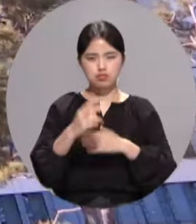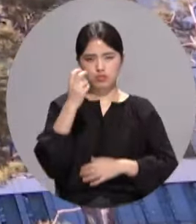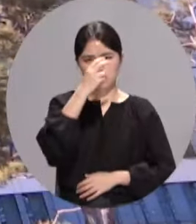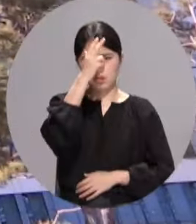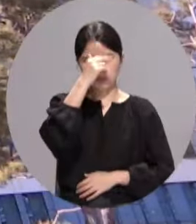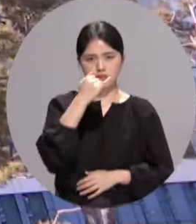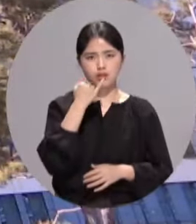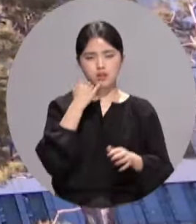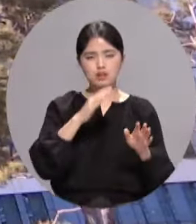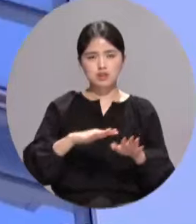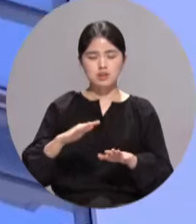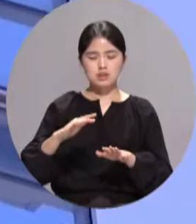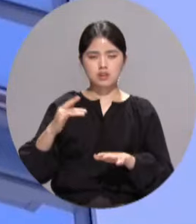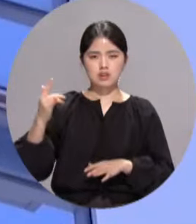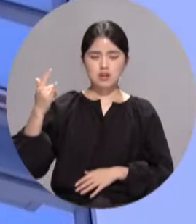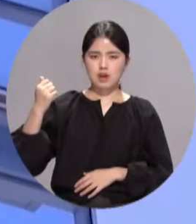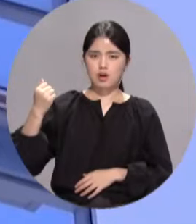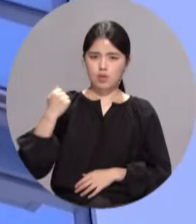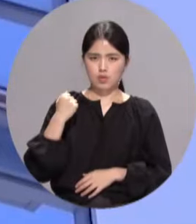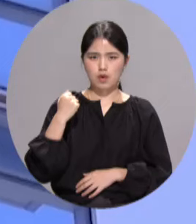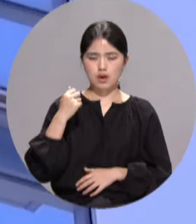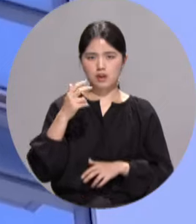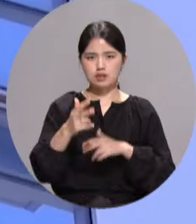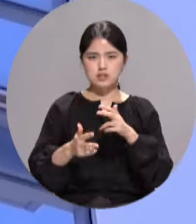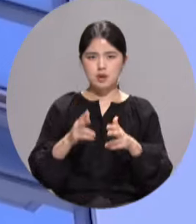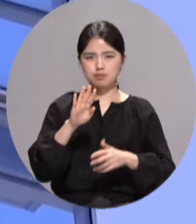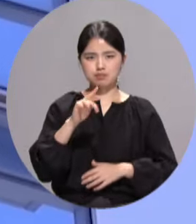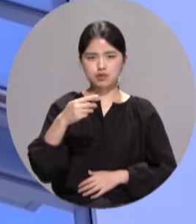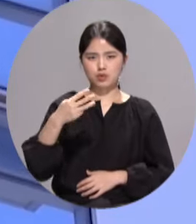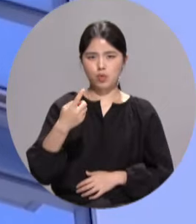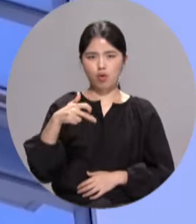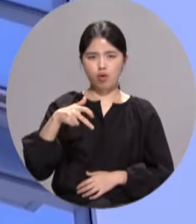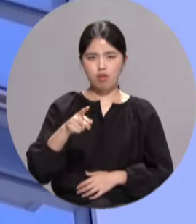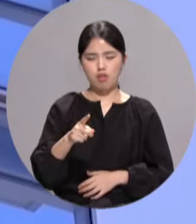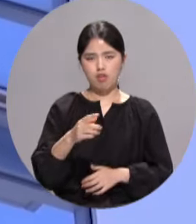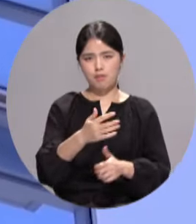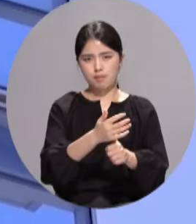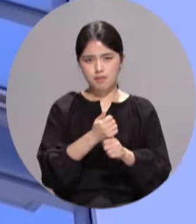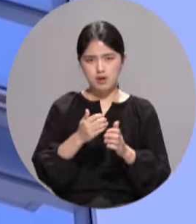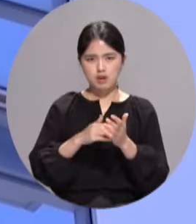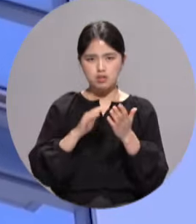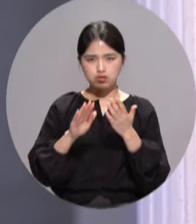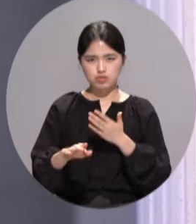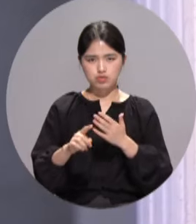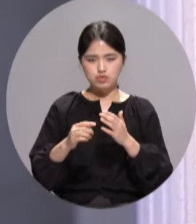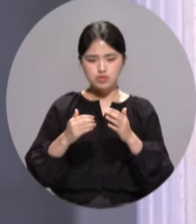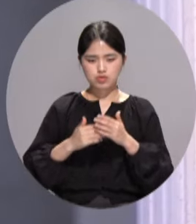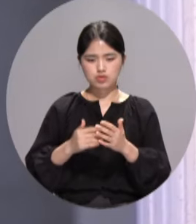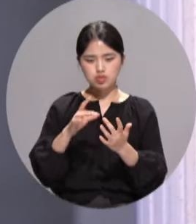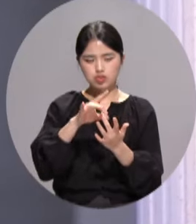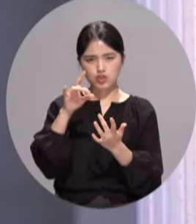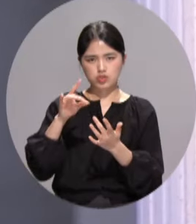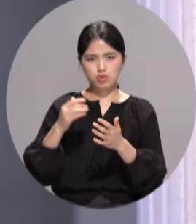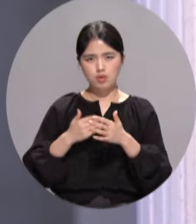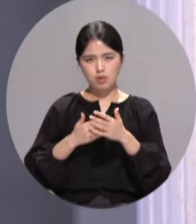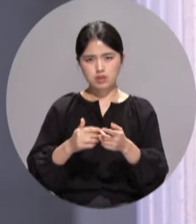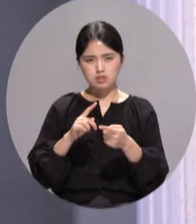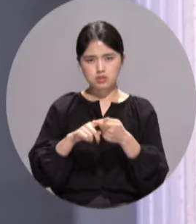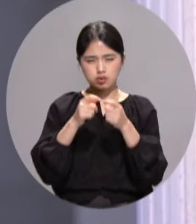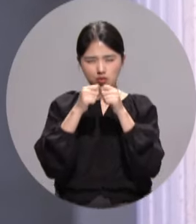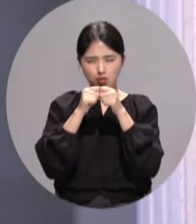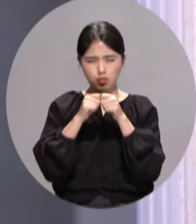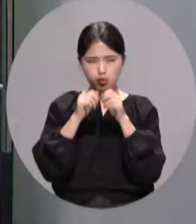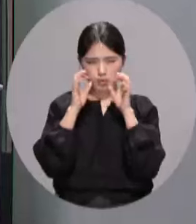다되었습니다이 관여했다는 브로커 한 명을 구속하는 등 시공업체 선정 과정을 꼼꼼히 들여다보는 것으로 알려져 논란이 더